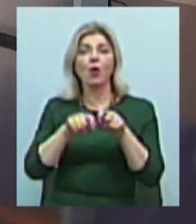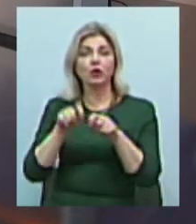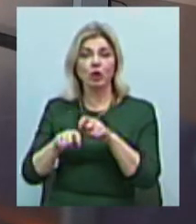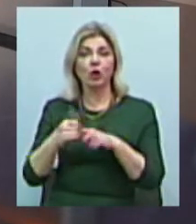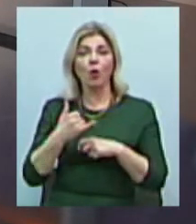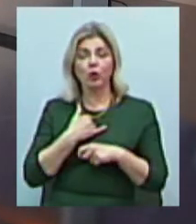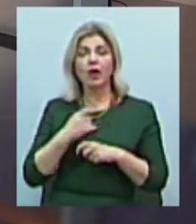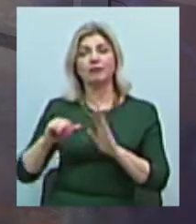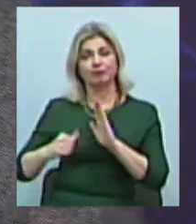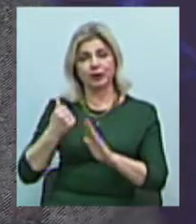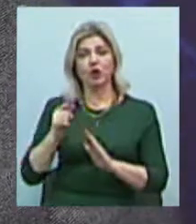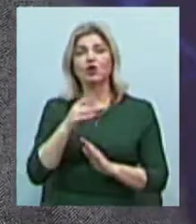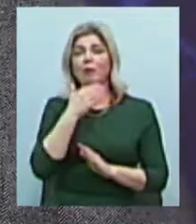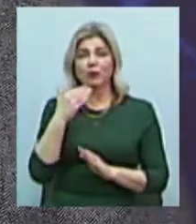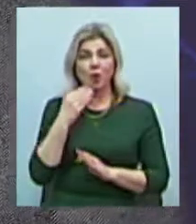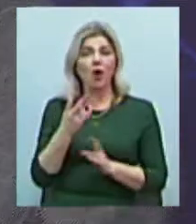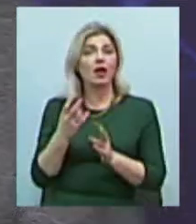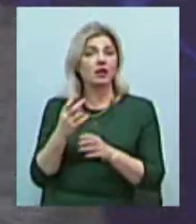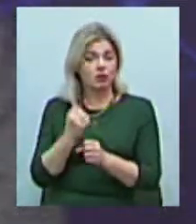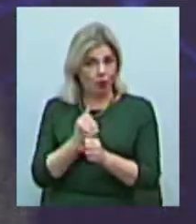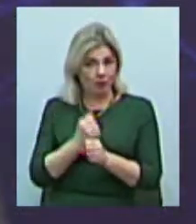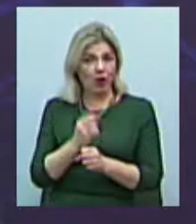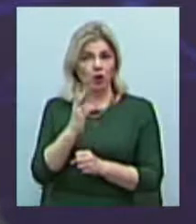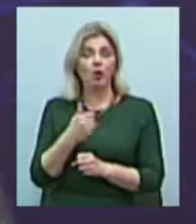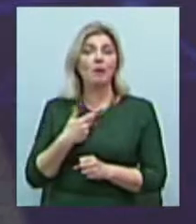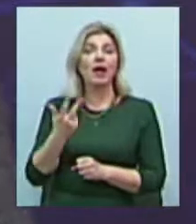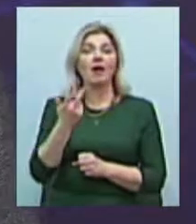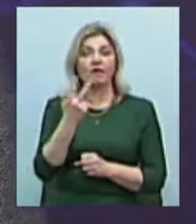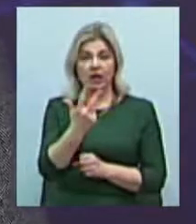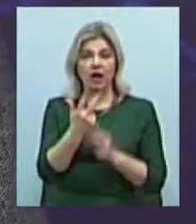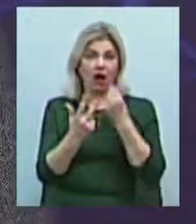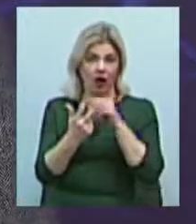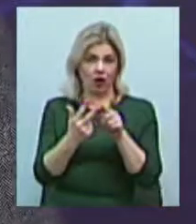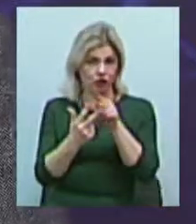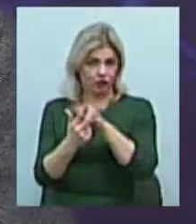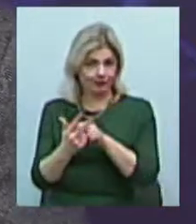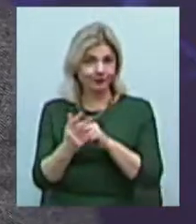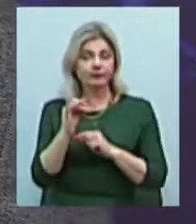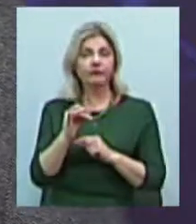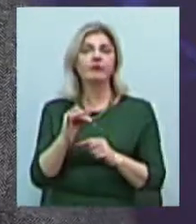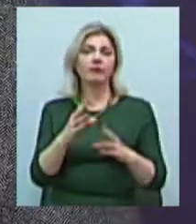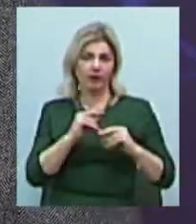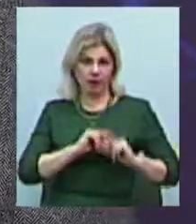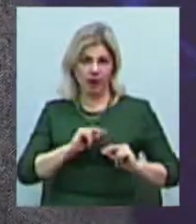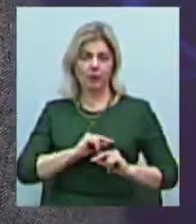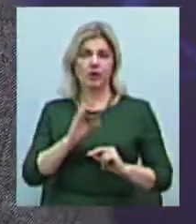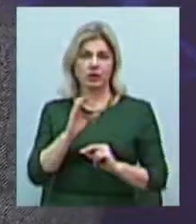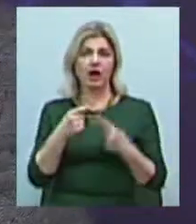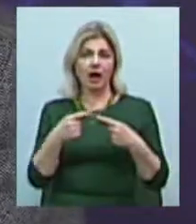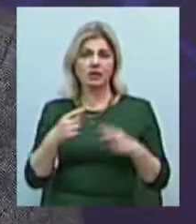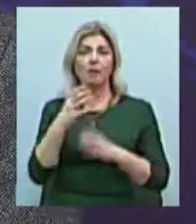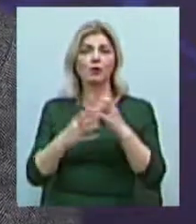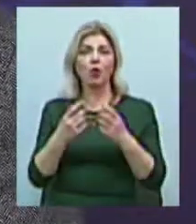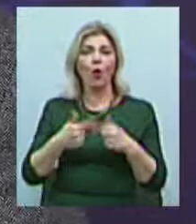небагато зроблено доріг, але ми в трійці кращих. І ми дуже плідно співпрацюємо з міжнародними організаціями, з КОСТ, і ми